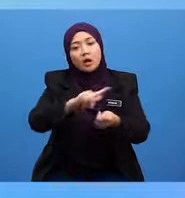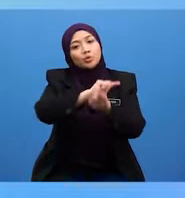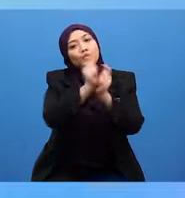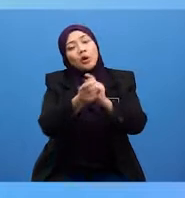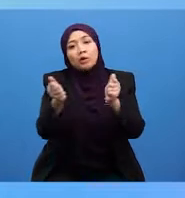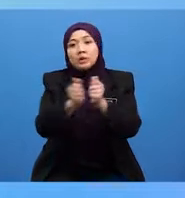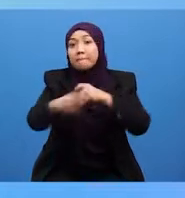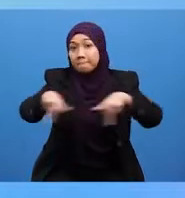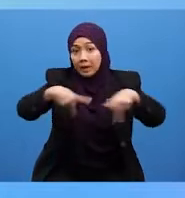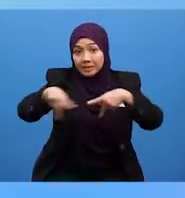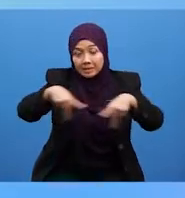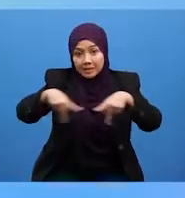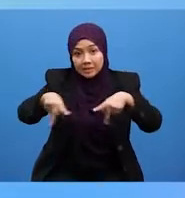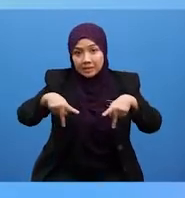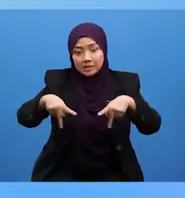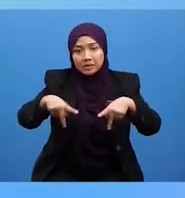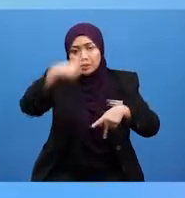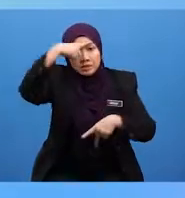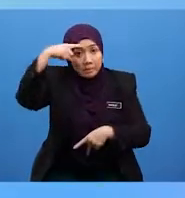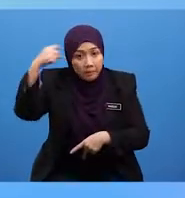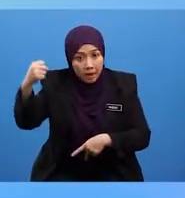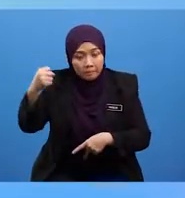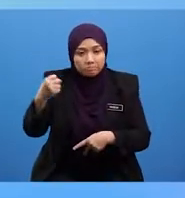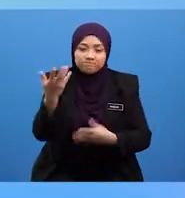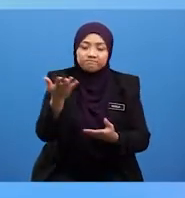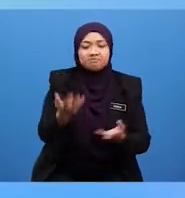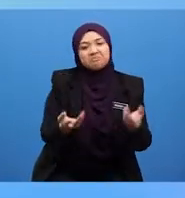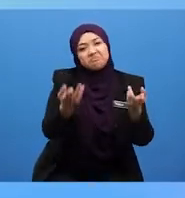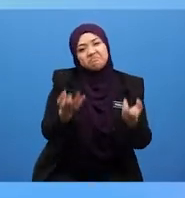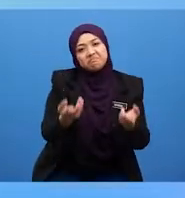yang mempunyai ciri seperti ringan,